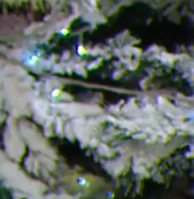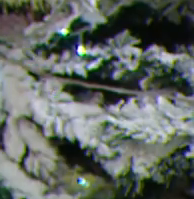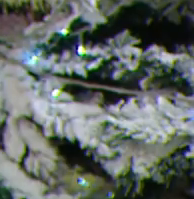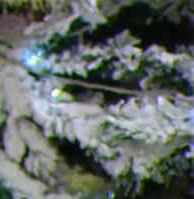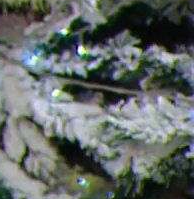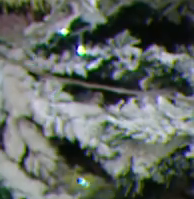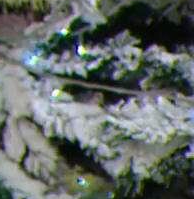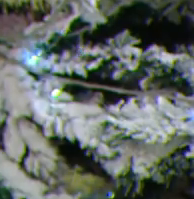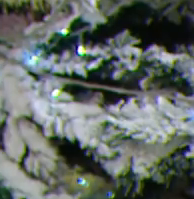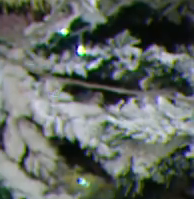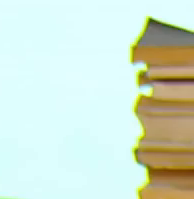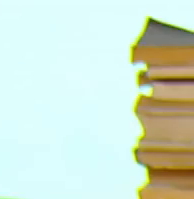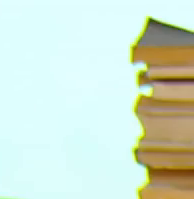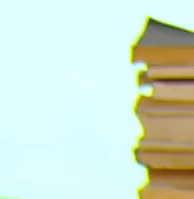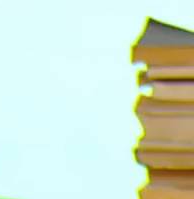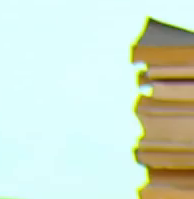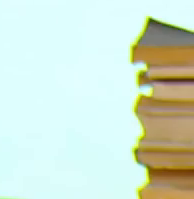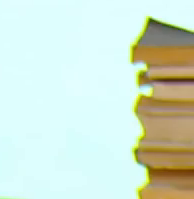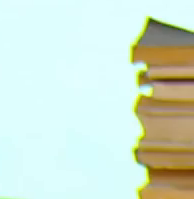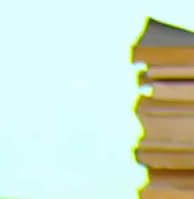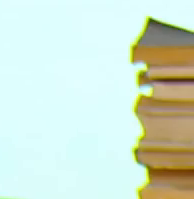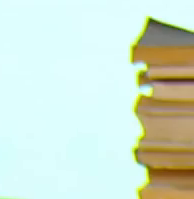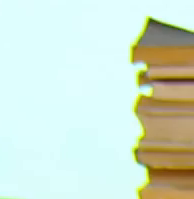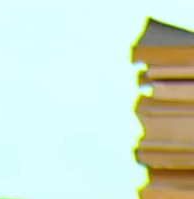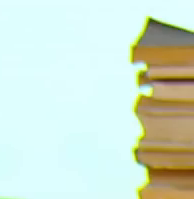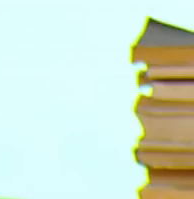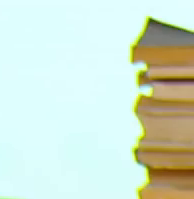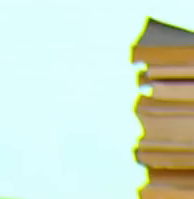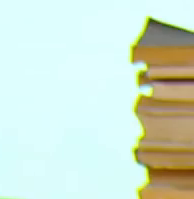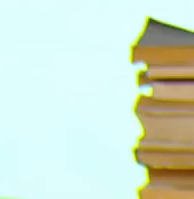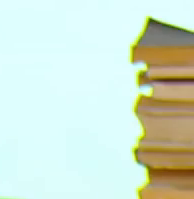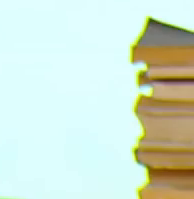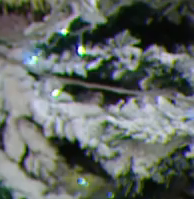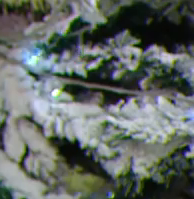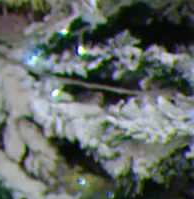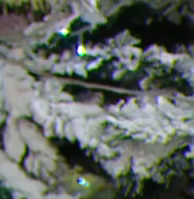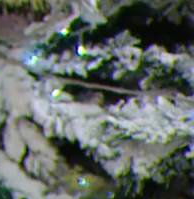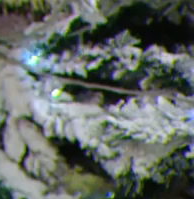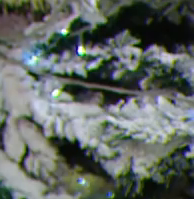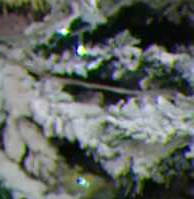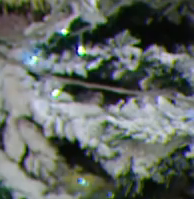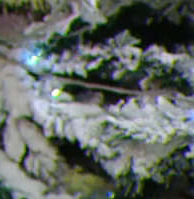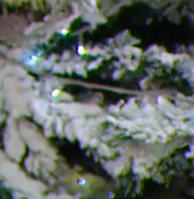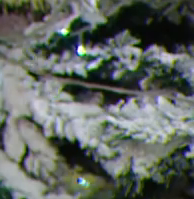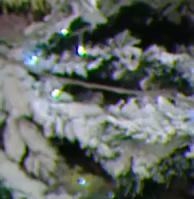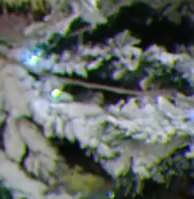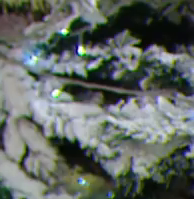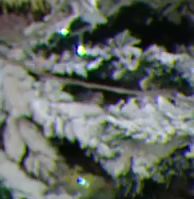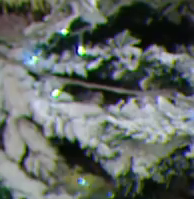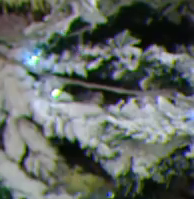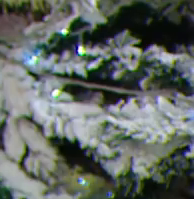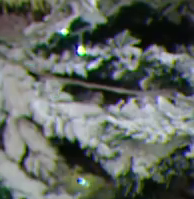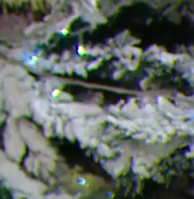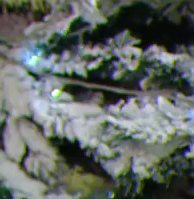ხელმძღვანელი პროფესორი ხათუნა თოდაძე და თბილისის სახელმწიფო სამედიცინო უნივერსიტეტის პროფესორი,